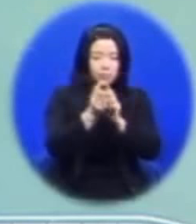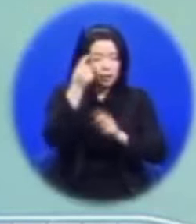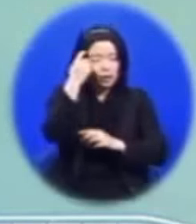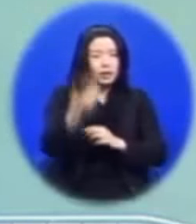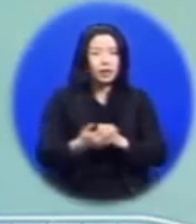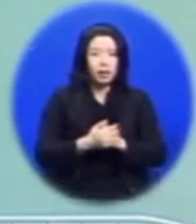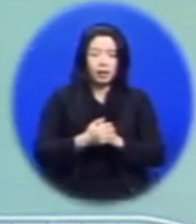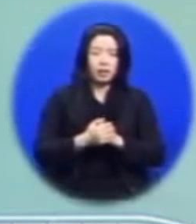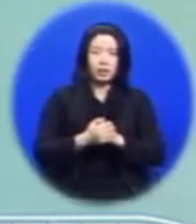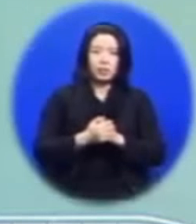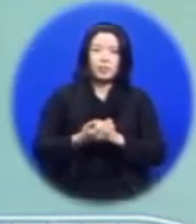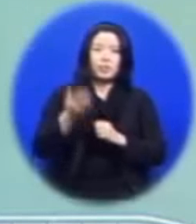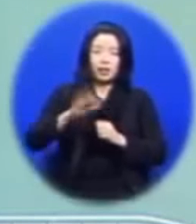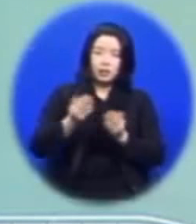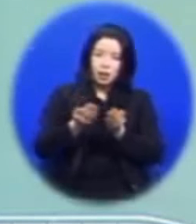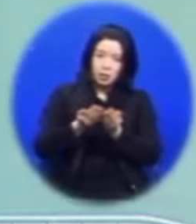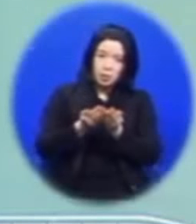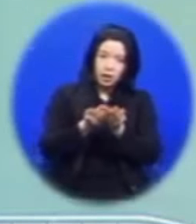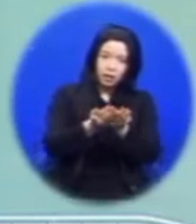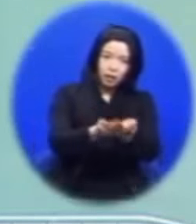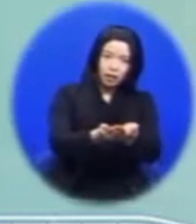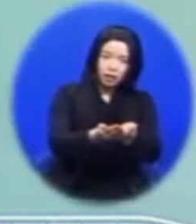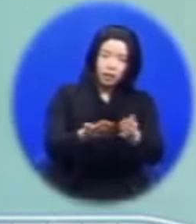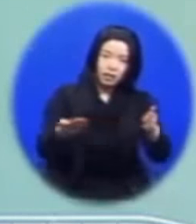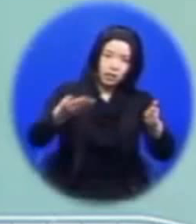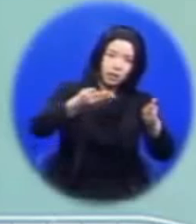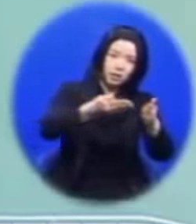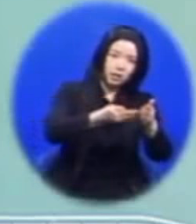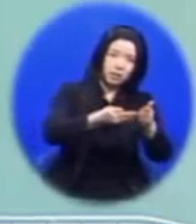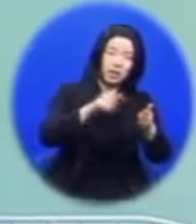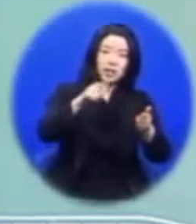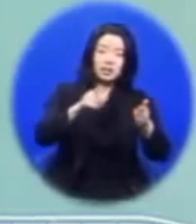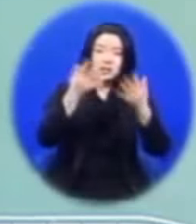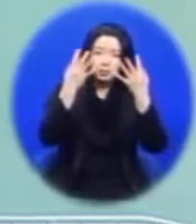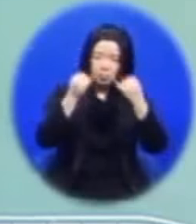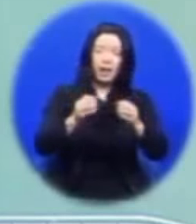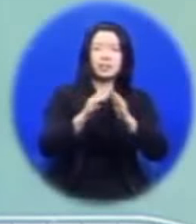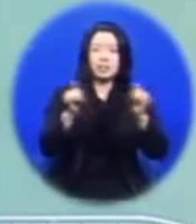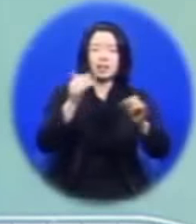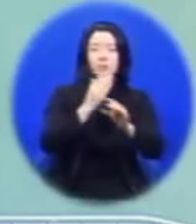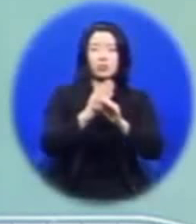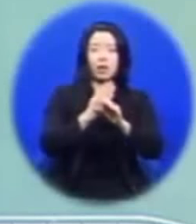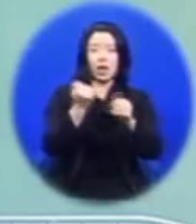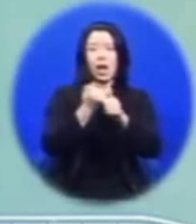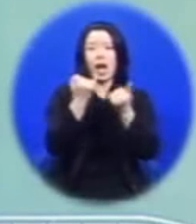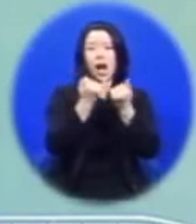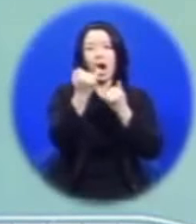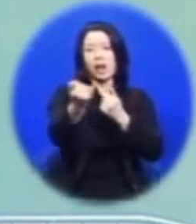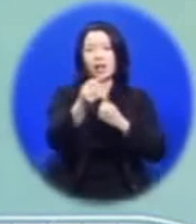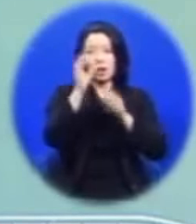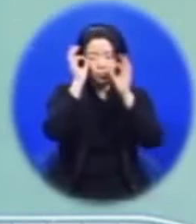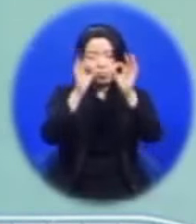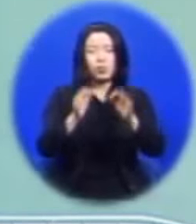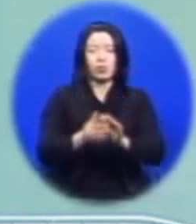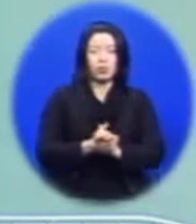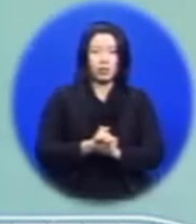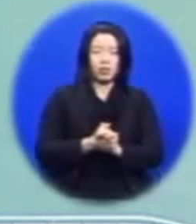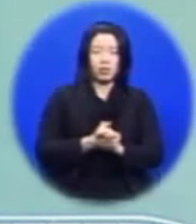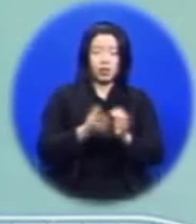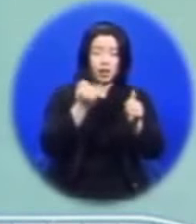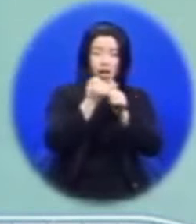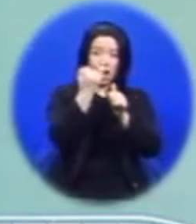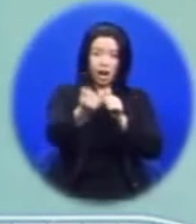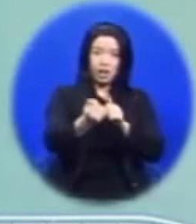그런 배가 한에 가까 다가오는데 그 많은 사람들 중에 아내가 보이드는 거예요 아내가